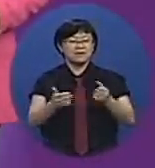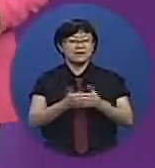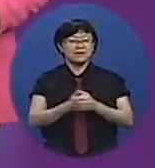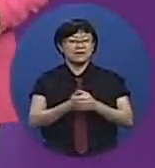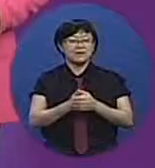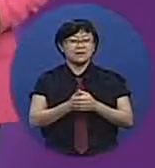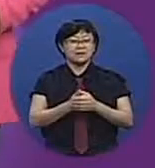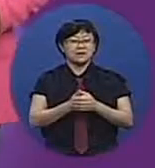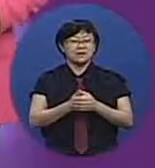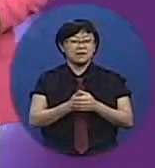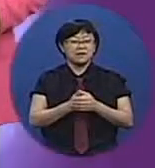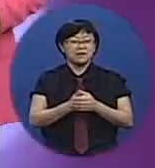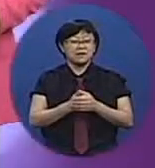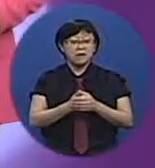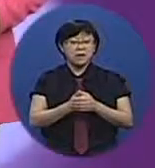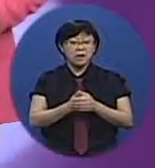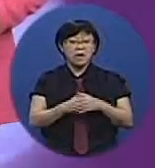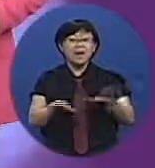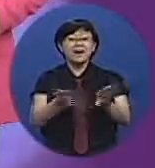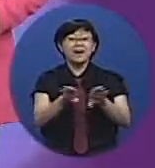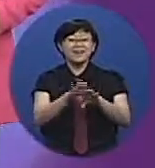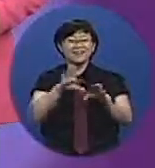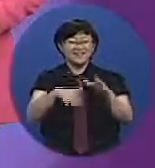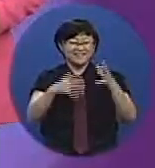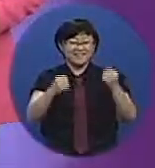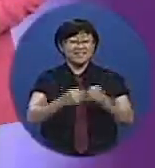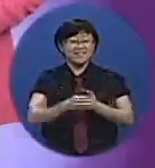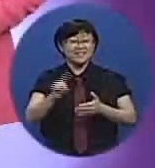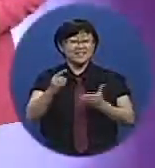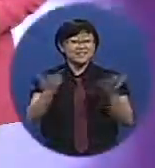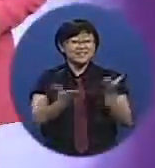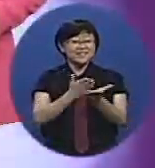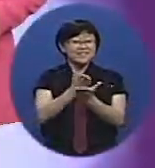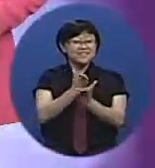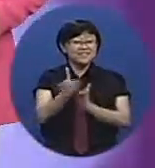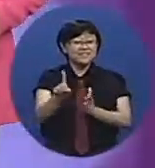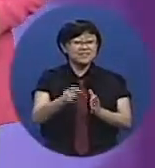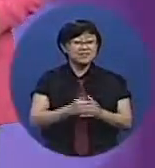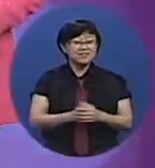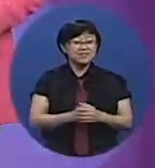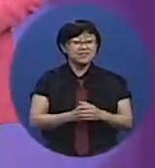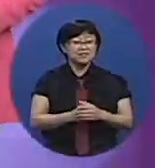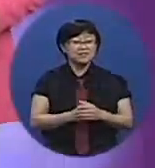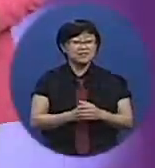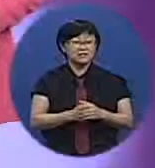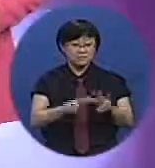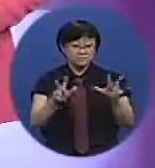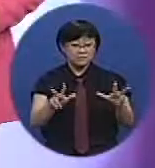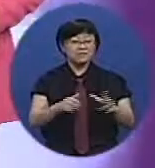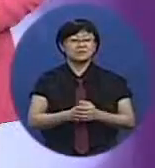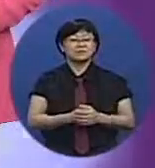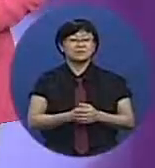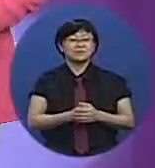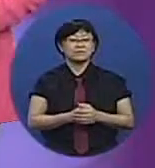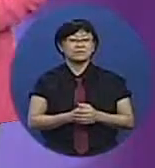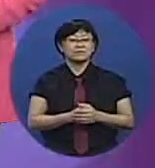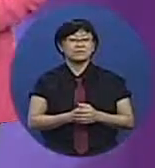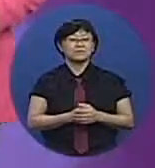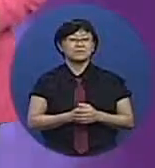참여를 좀 빼먹을 때가 많아요. 아, 근데 뭐 어떤 일 하세요, 지금도? 지금요? 네.